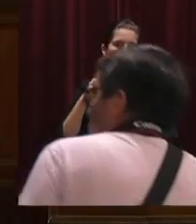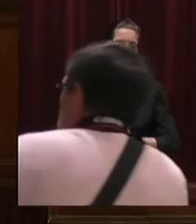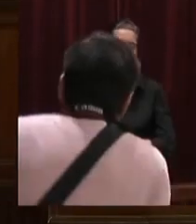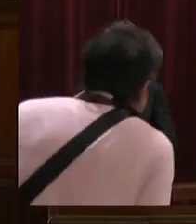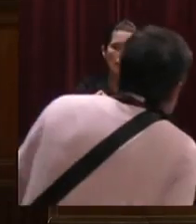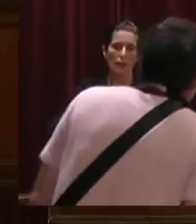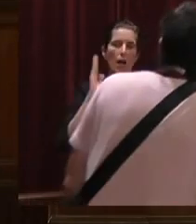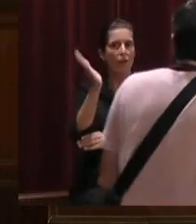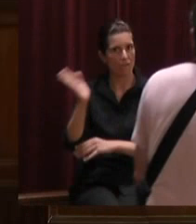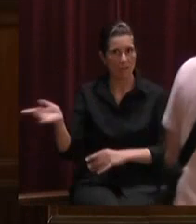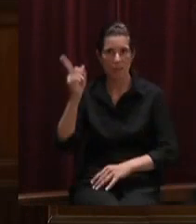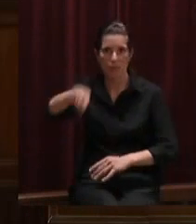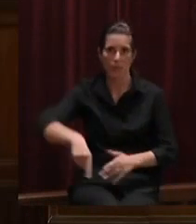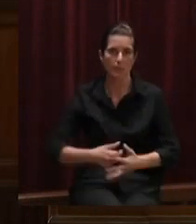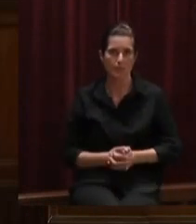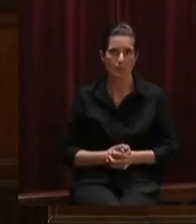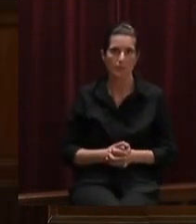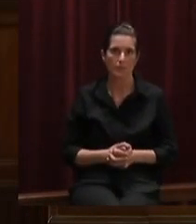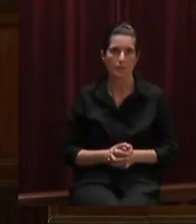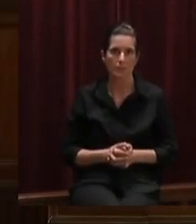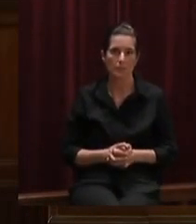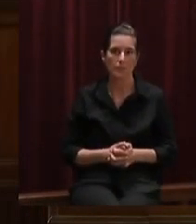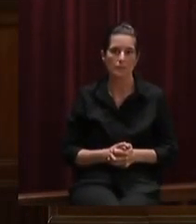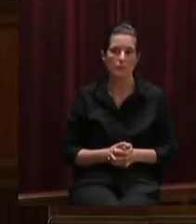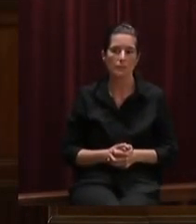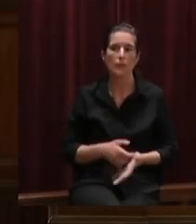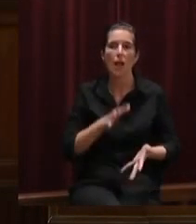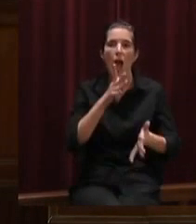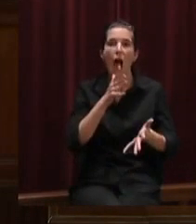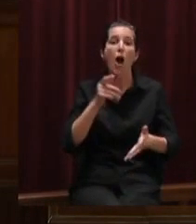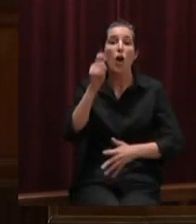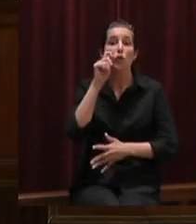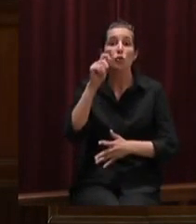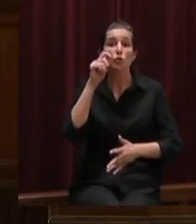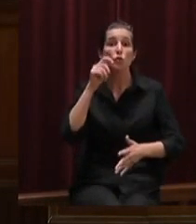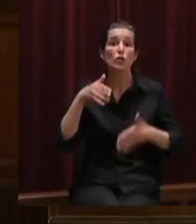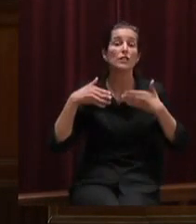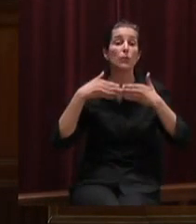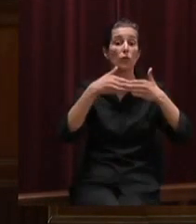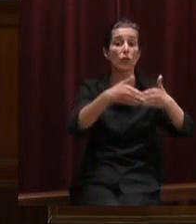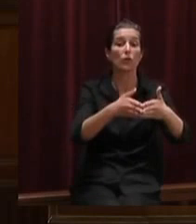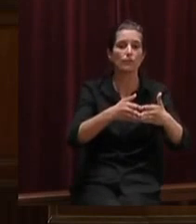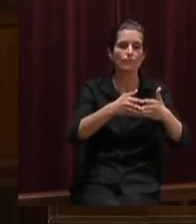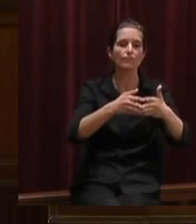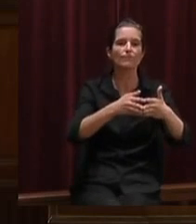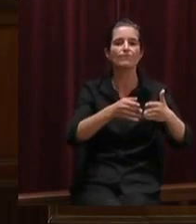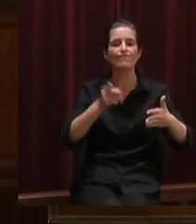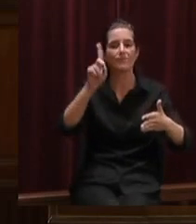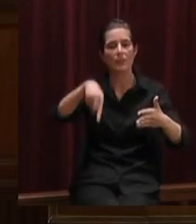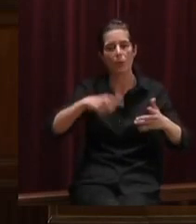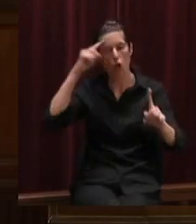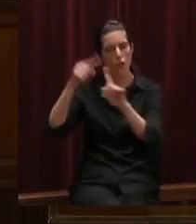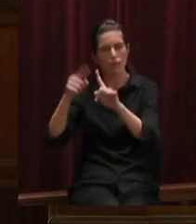afecten. Hem de definir fins a quin punt l'actual model de turisme de creuers encaixa amb els nostres objectius i fixar